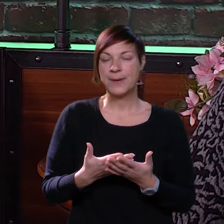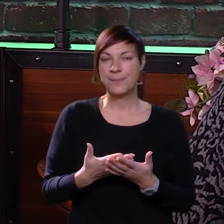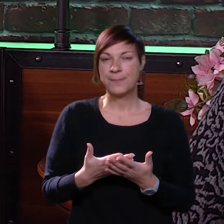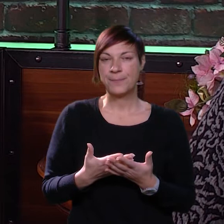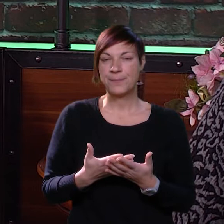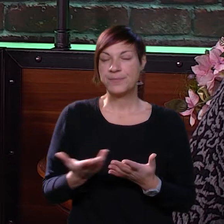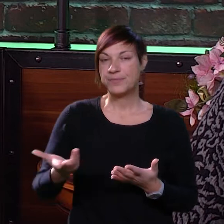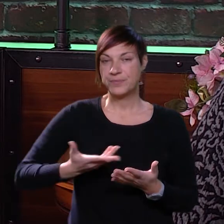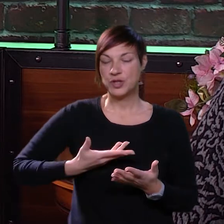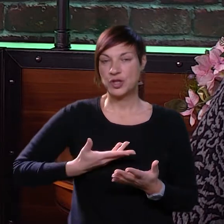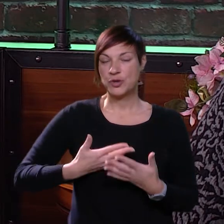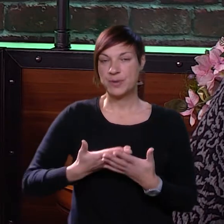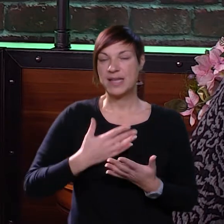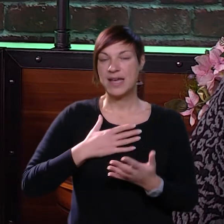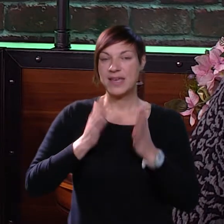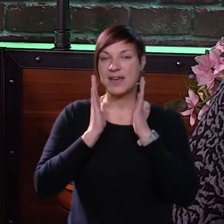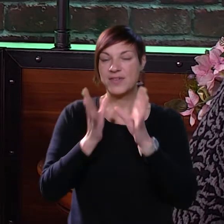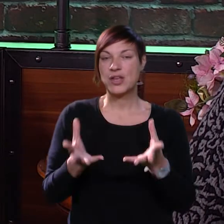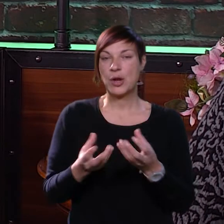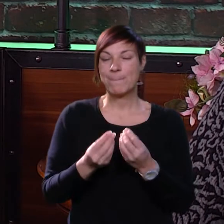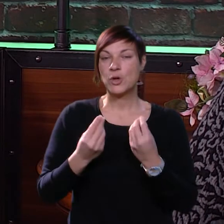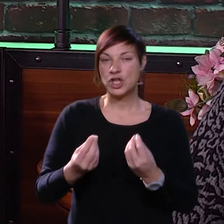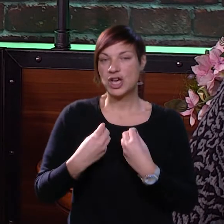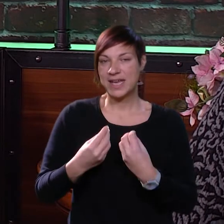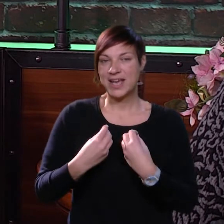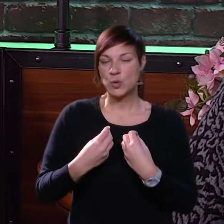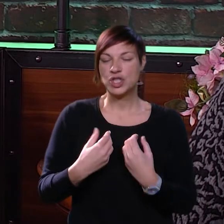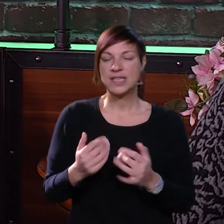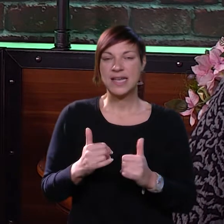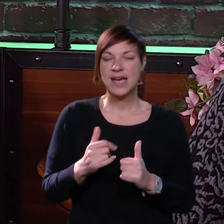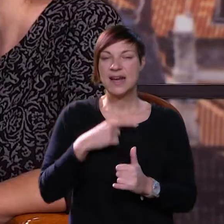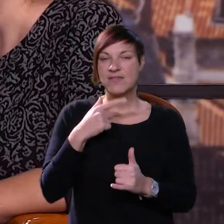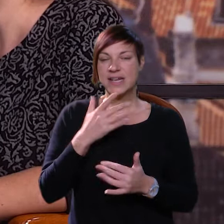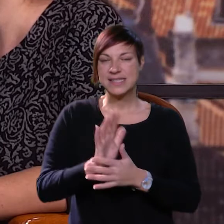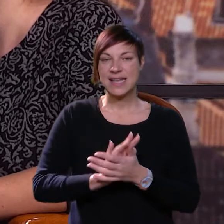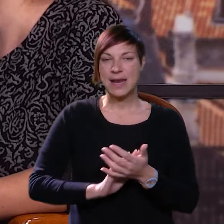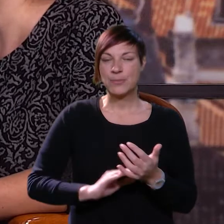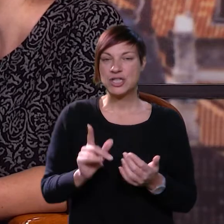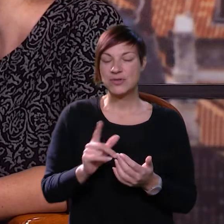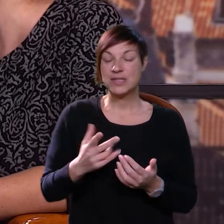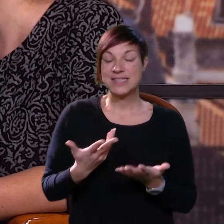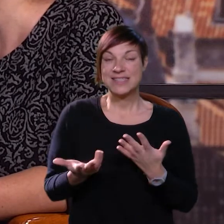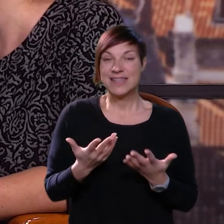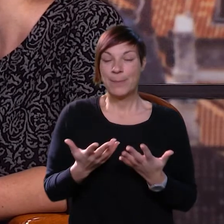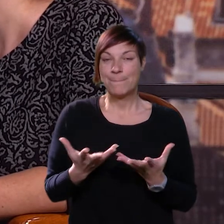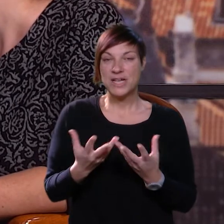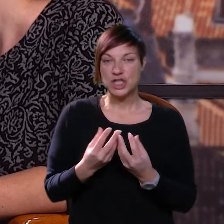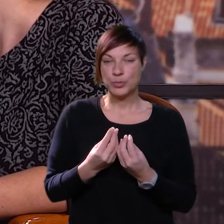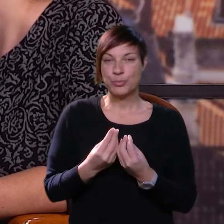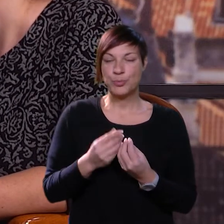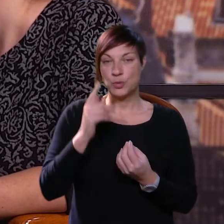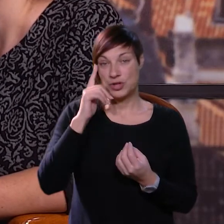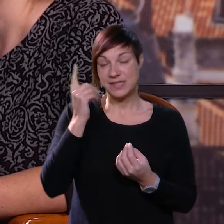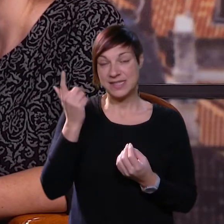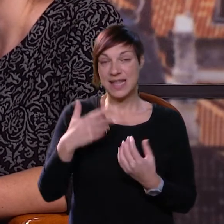puno može od njih dobiti, a ja vjerujem od njih puno i toga naučiti. Naravno, rekli ste da na početku niste baš možda